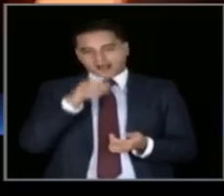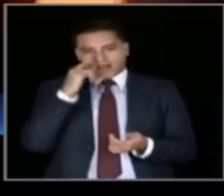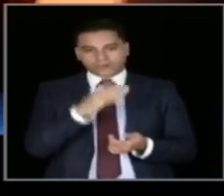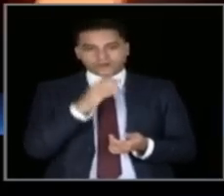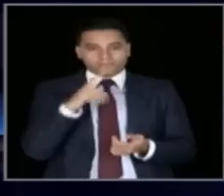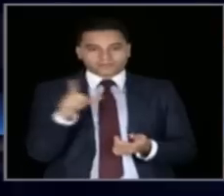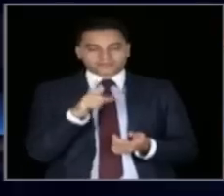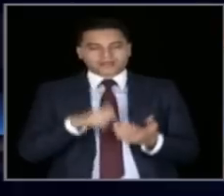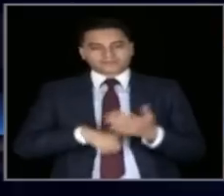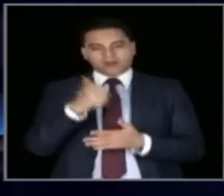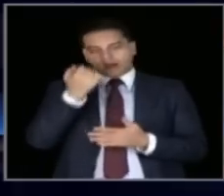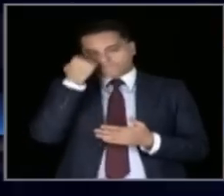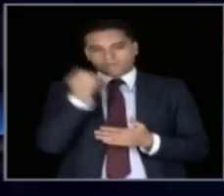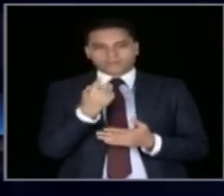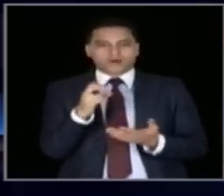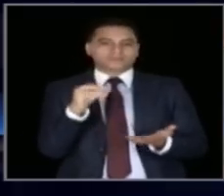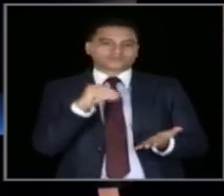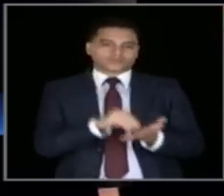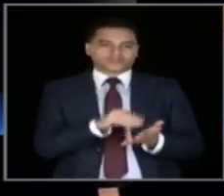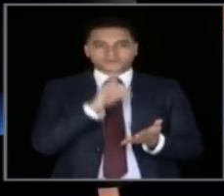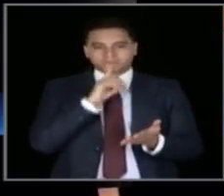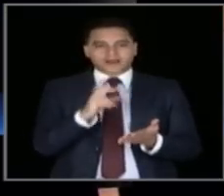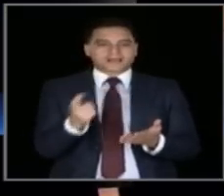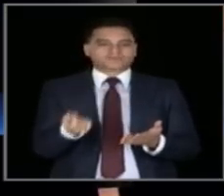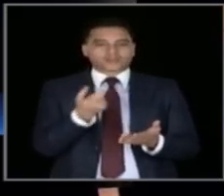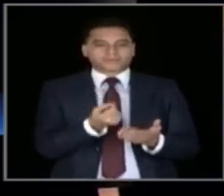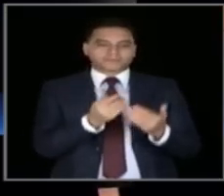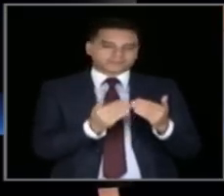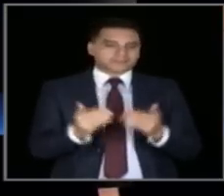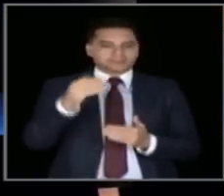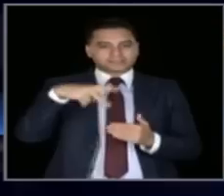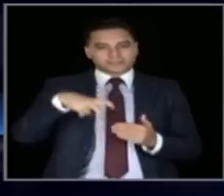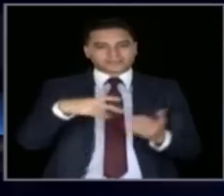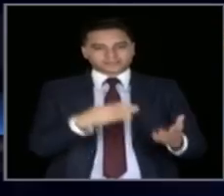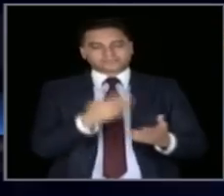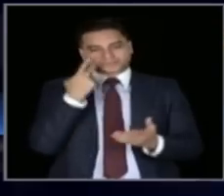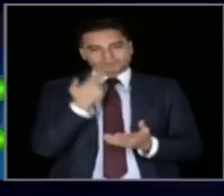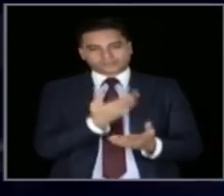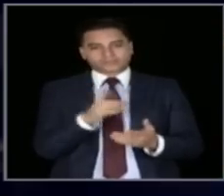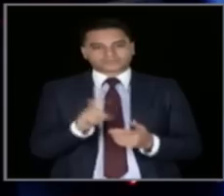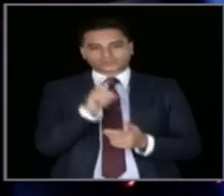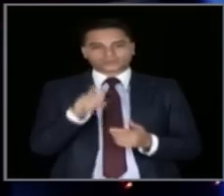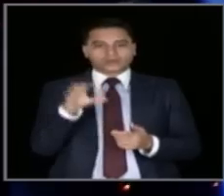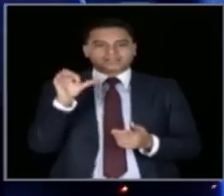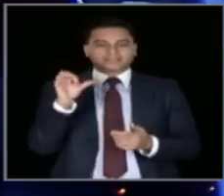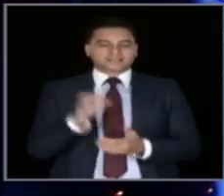جاوبت صح الف مبروك، ال 25 نقطه، 55 هتبقى 80. السؤال التاسع.